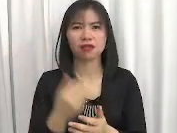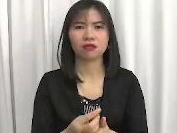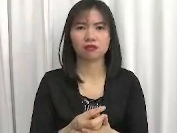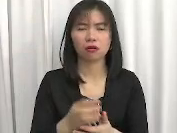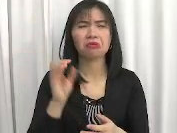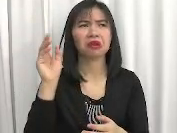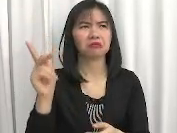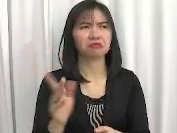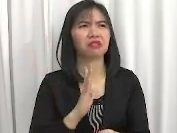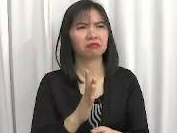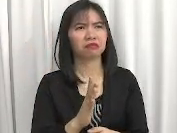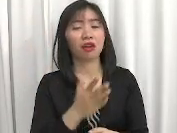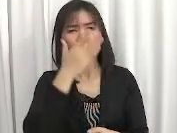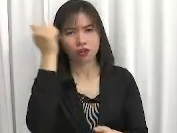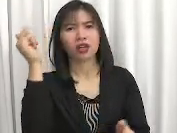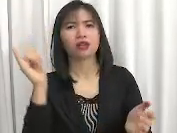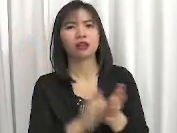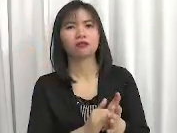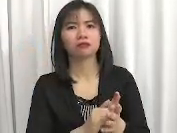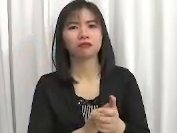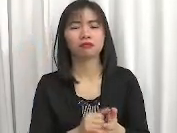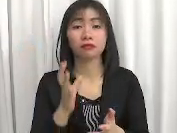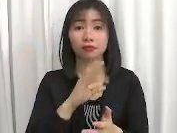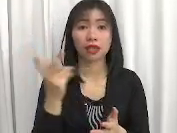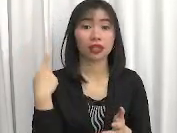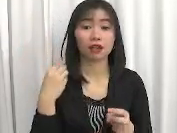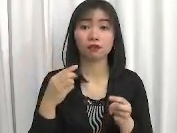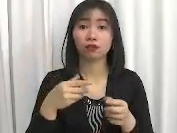na natin. Yeah. Di ba? Yan ang kalimutan na natin.